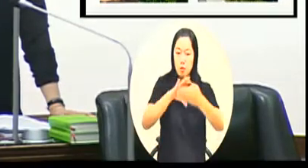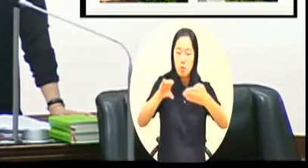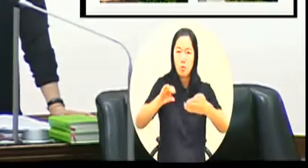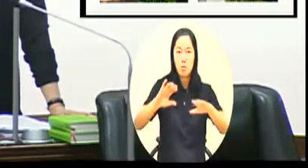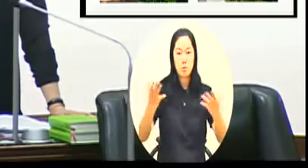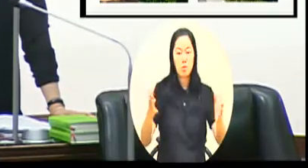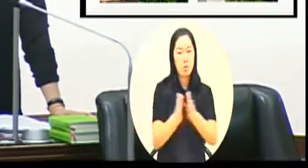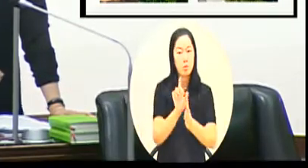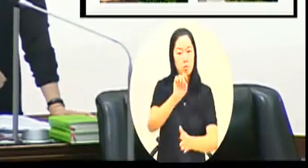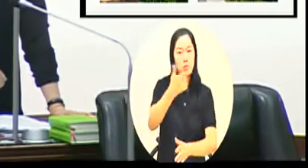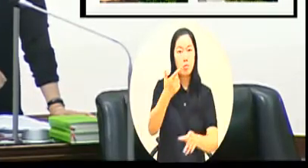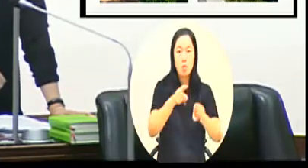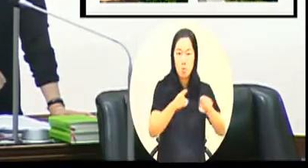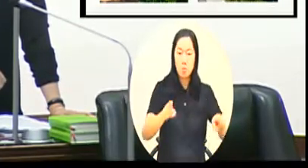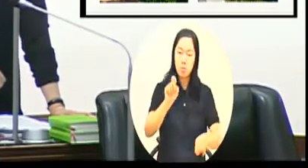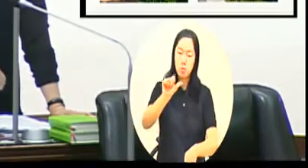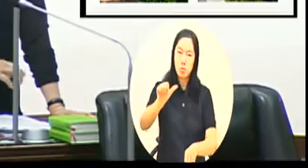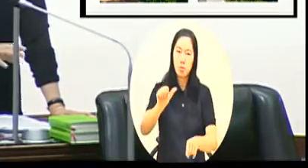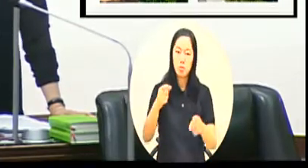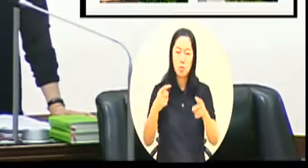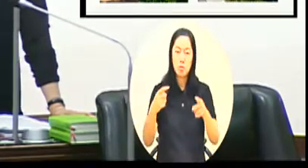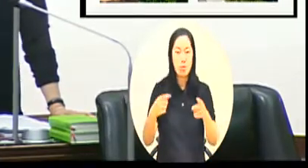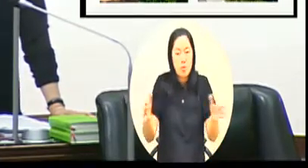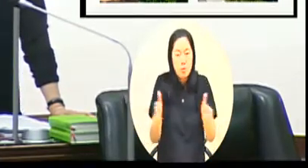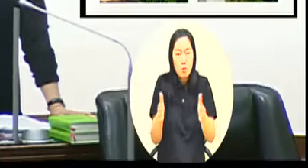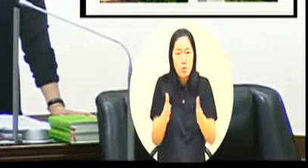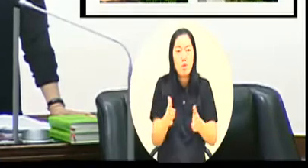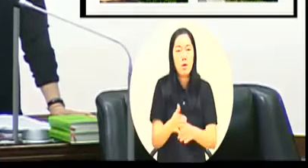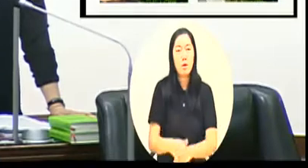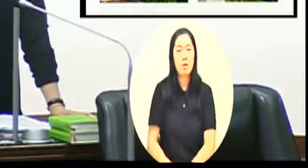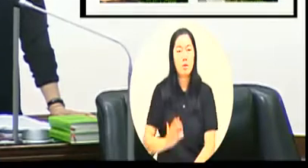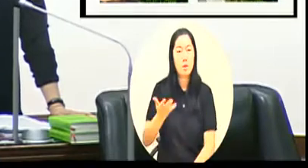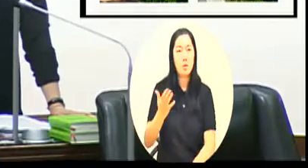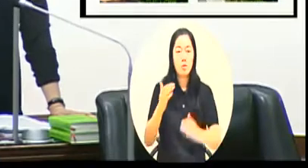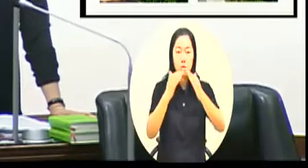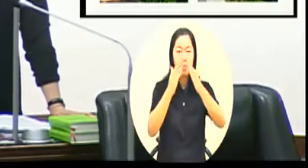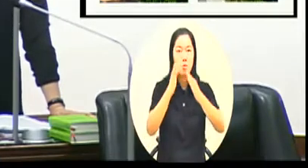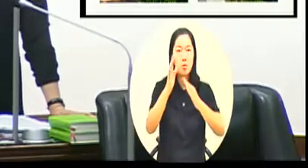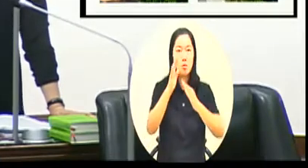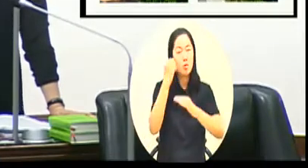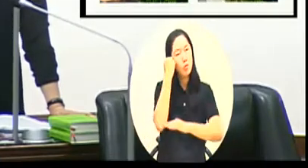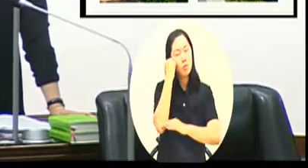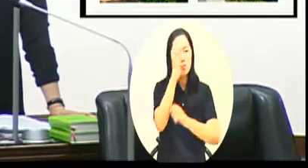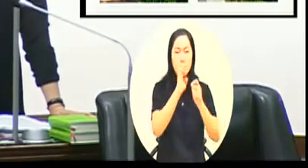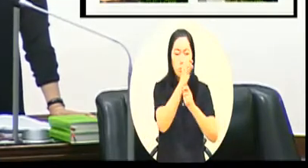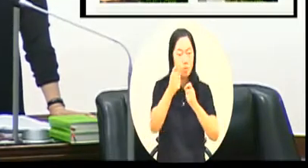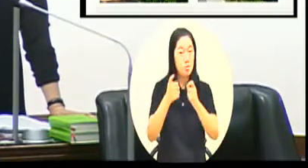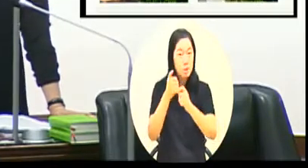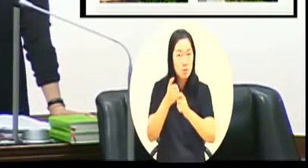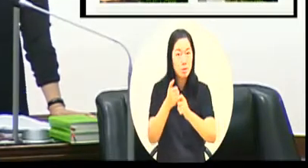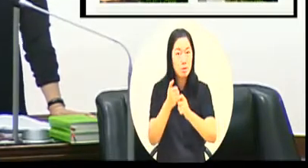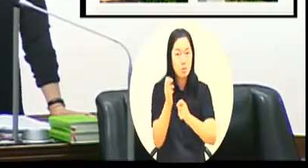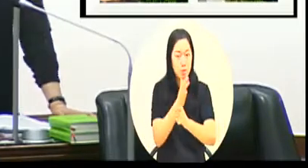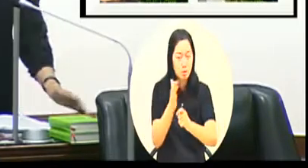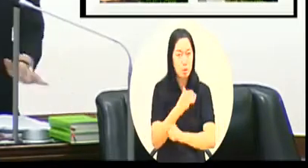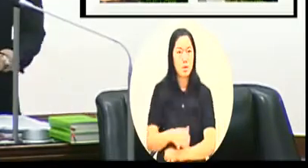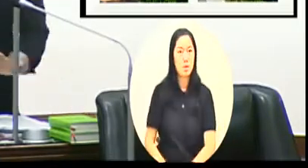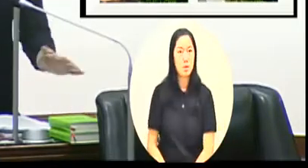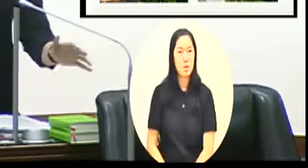16坪，或者是15坪，那么小很多哈。可是那房子都已经40年、50年了，我也希望说，对于这